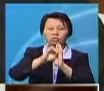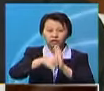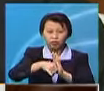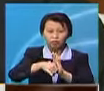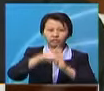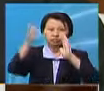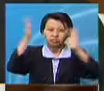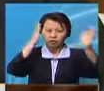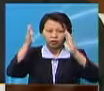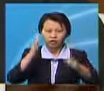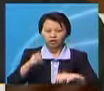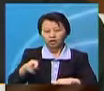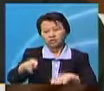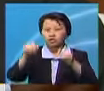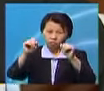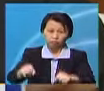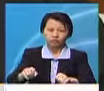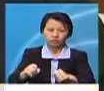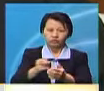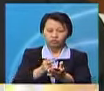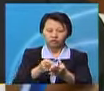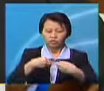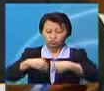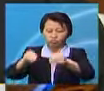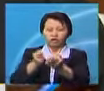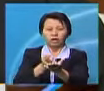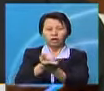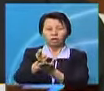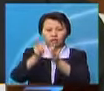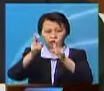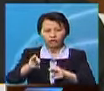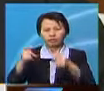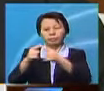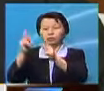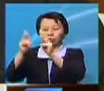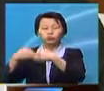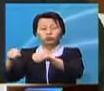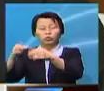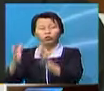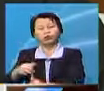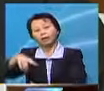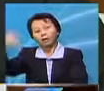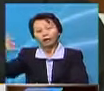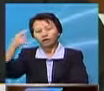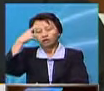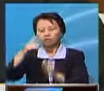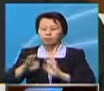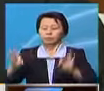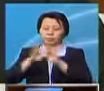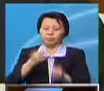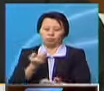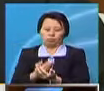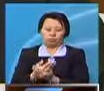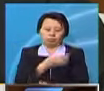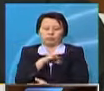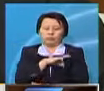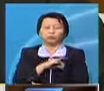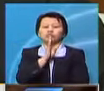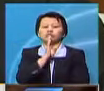mereka sanggup menggadaikan hak rakyat Malaysia kepada orang lain demi kepentingan kewangan peribadi.